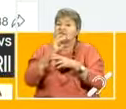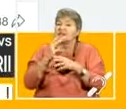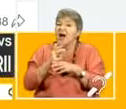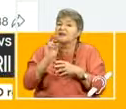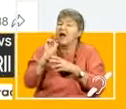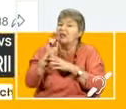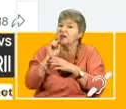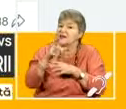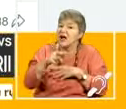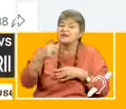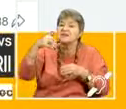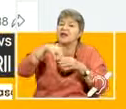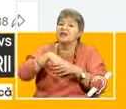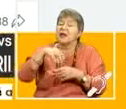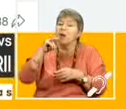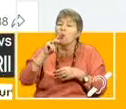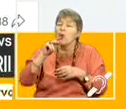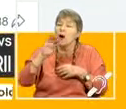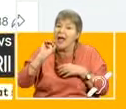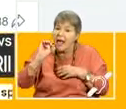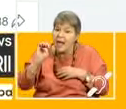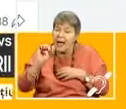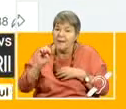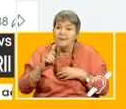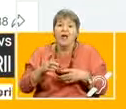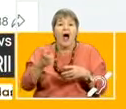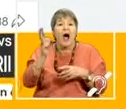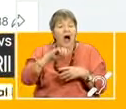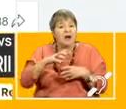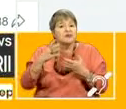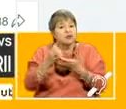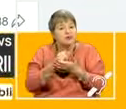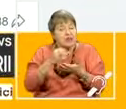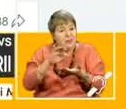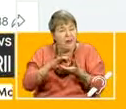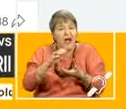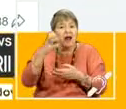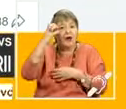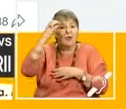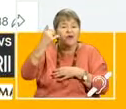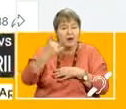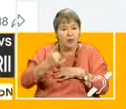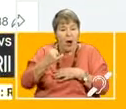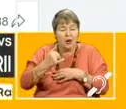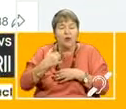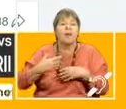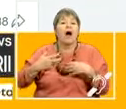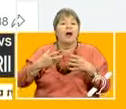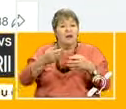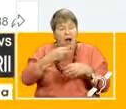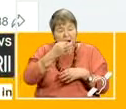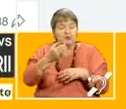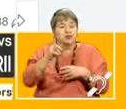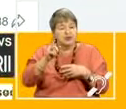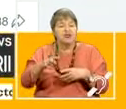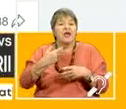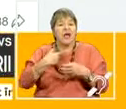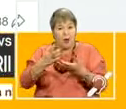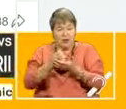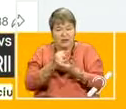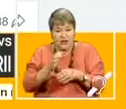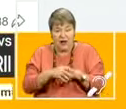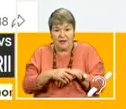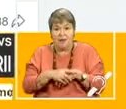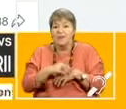la aderarea la Uniunea Europeană a Republicii Moldova este un alt succes pe care guvernul și l-a atribuit. Gavrilița a menționat că este